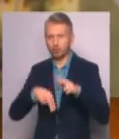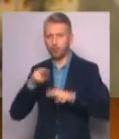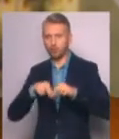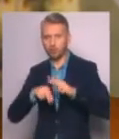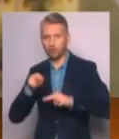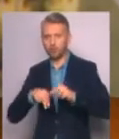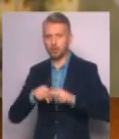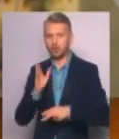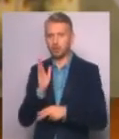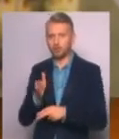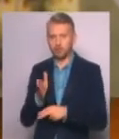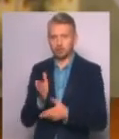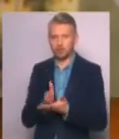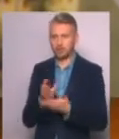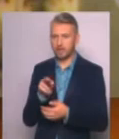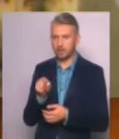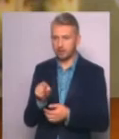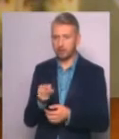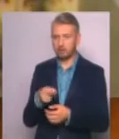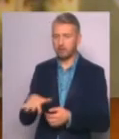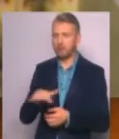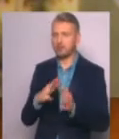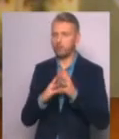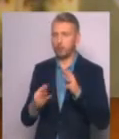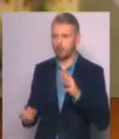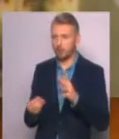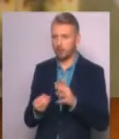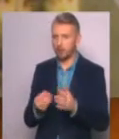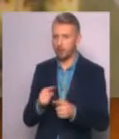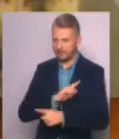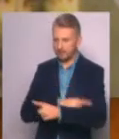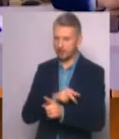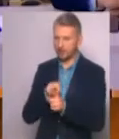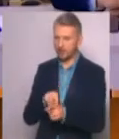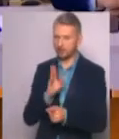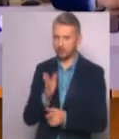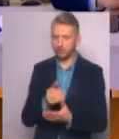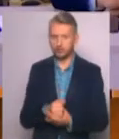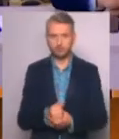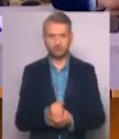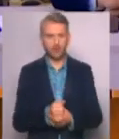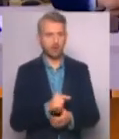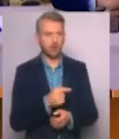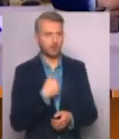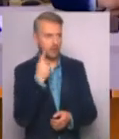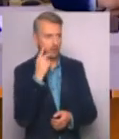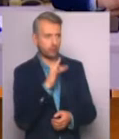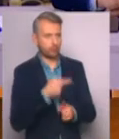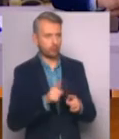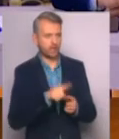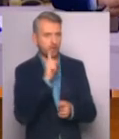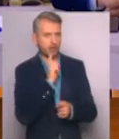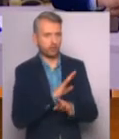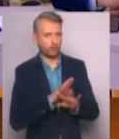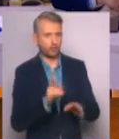буде нести для них, саме от для масиву Виноградар. Наскільки велике навантаження? Ну, дискомфорту я не думаю, що цей дискомфорт хтось